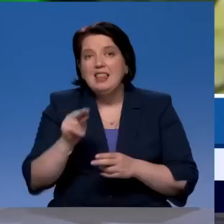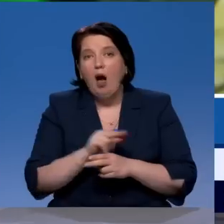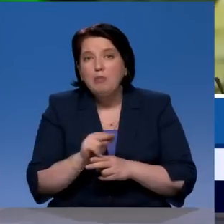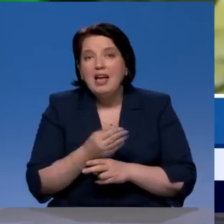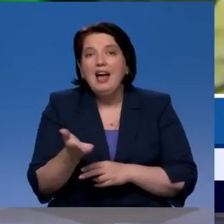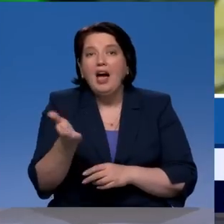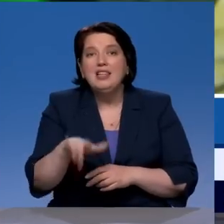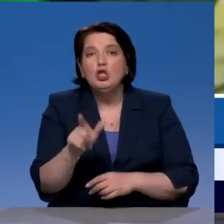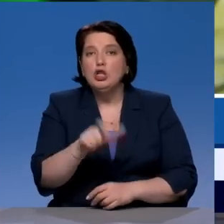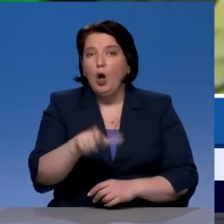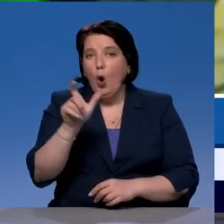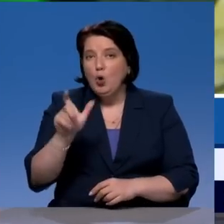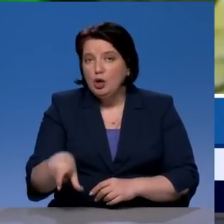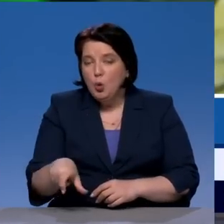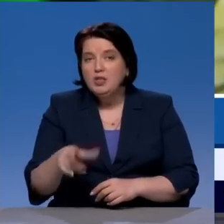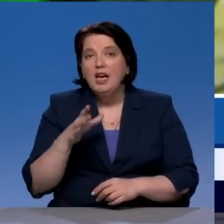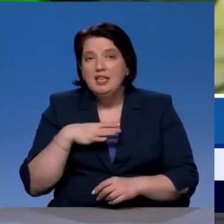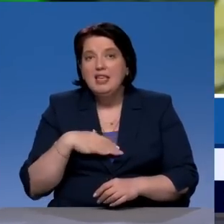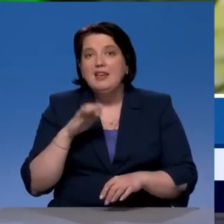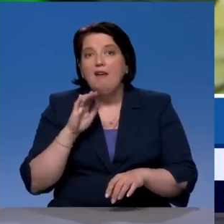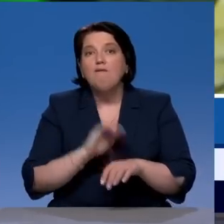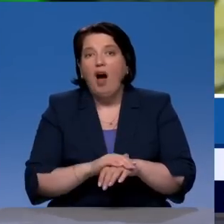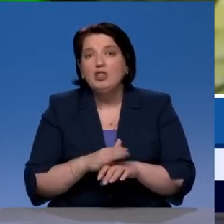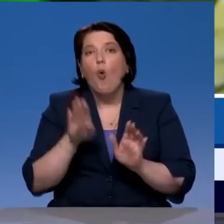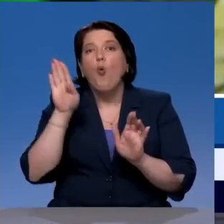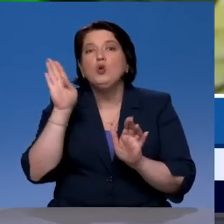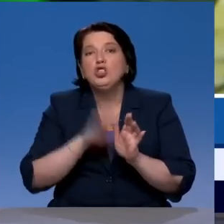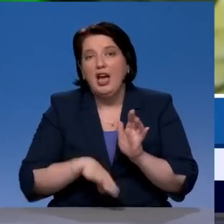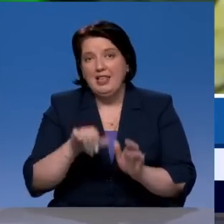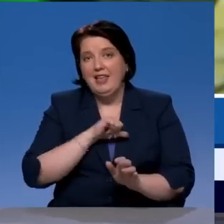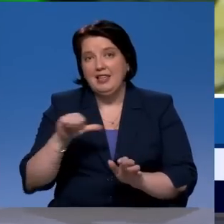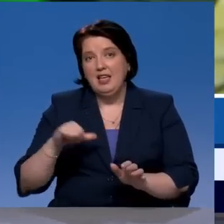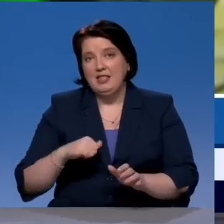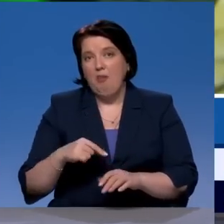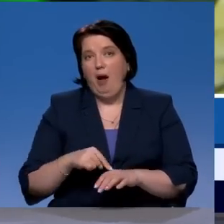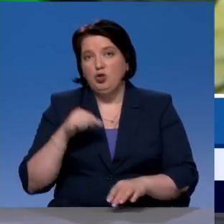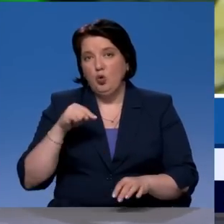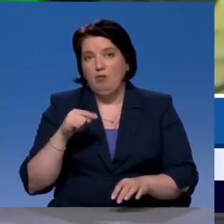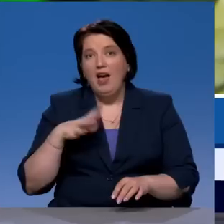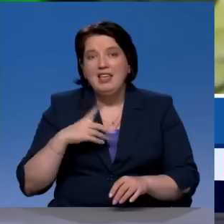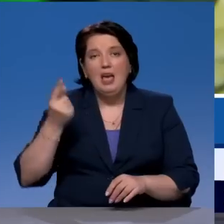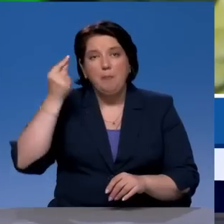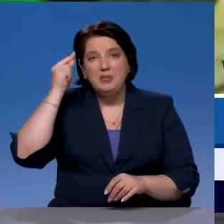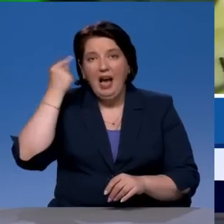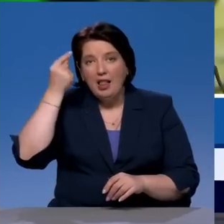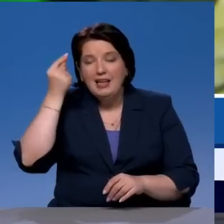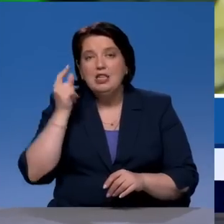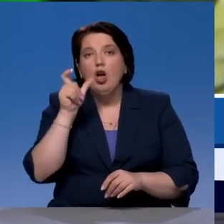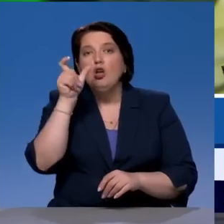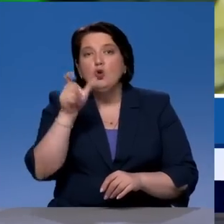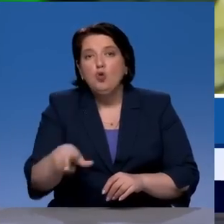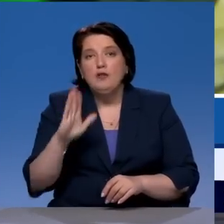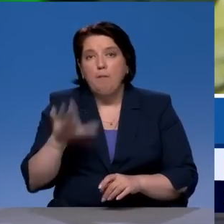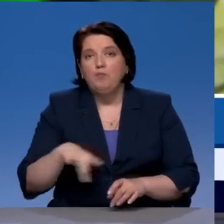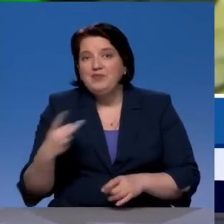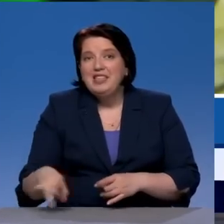это может привести к ухудшению самочувствия. Тот же психологический фактор, который пациенты будут испытывать, да, вот даже сейчас, уже